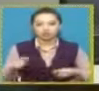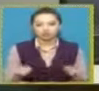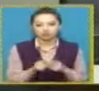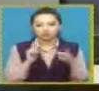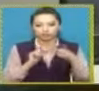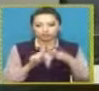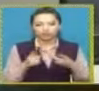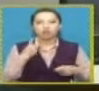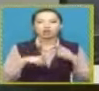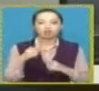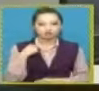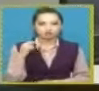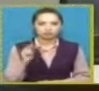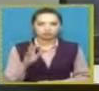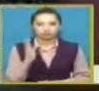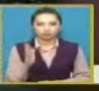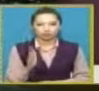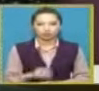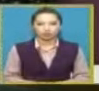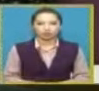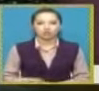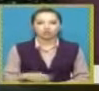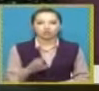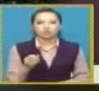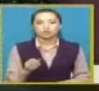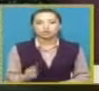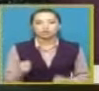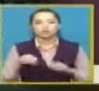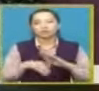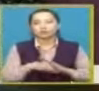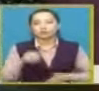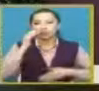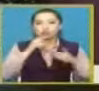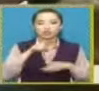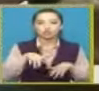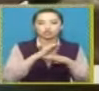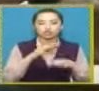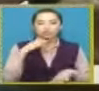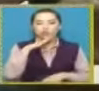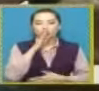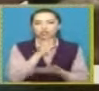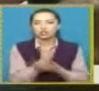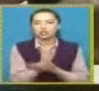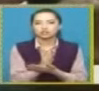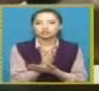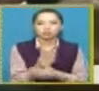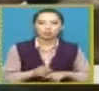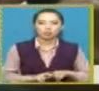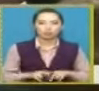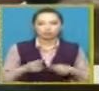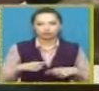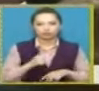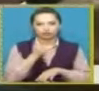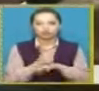осы мерзіміне қайтарып жібереміз колонияға. Келелі басқосуда сыбайлас жемқорлыққа жол берген шенеуніктердің де жайы сөз болды. Сала басшысы